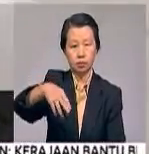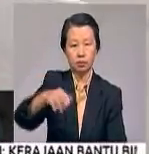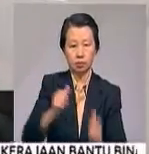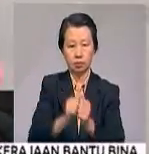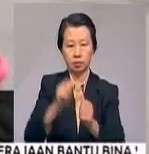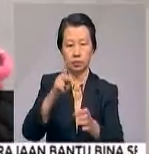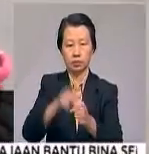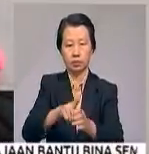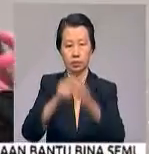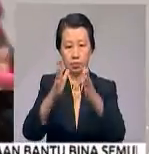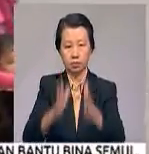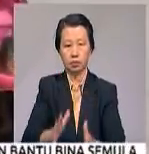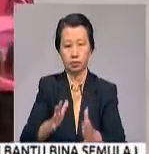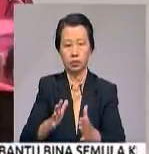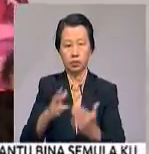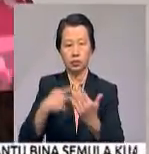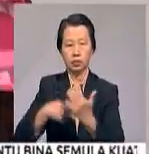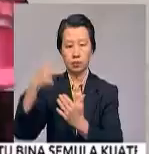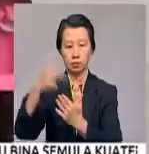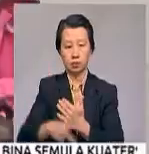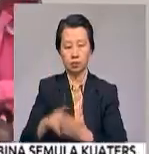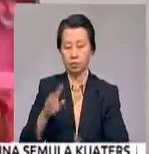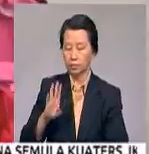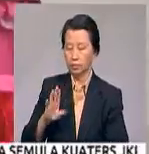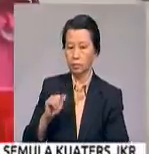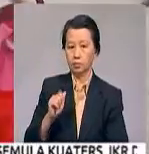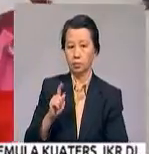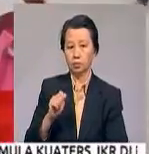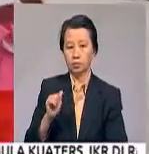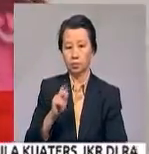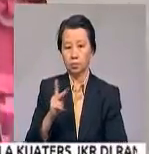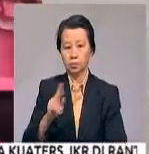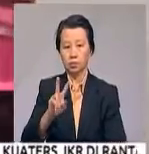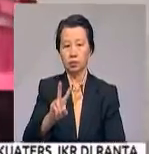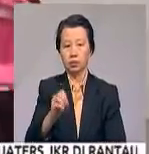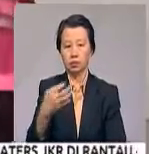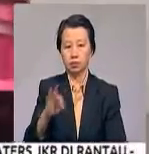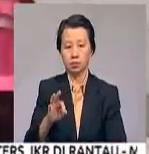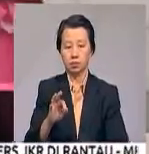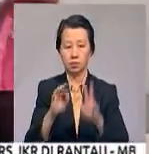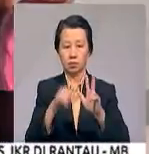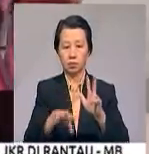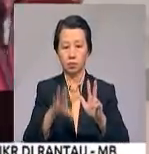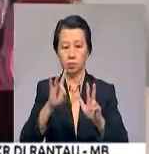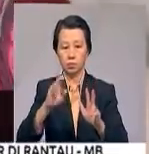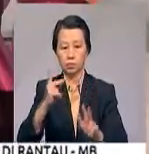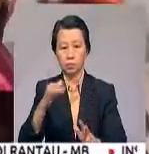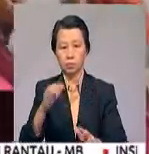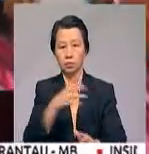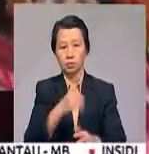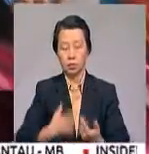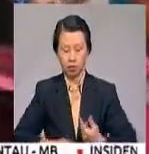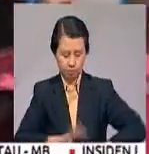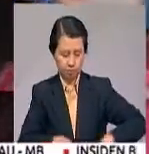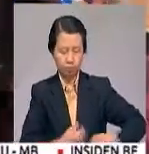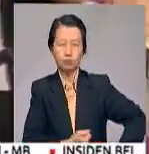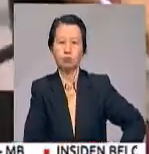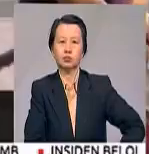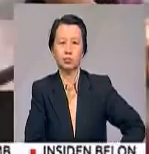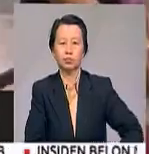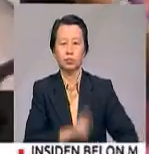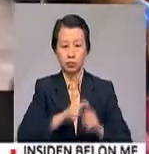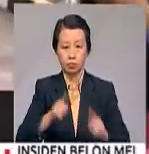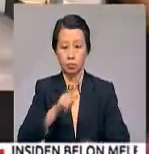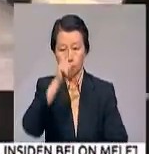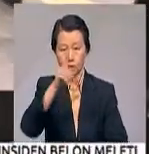peserta bagi acara Batik Walk 2019 sejauh lebih 3 km sambil berpakaian sarung. Tapi sebenarnya apa